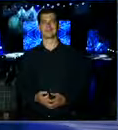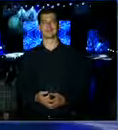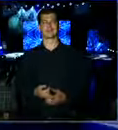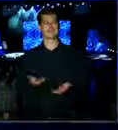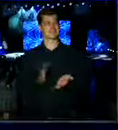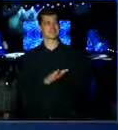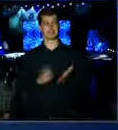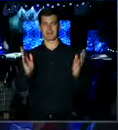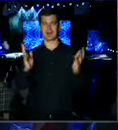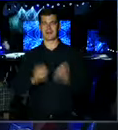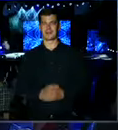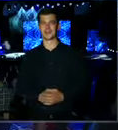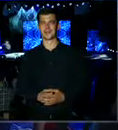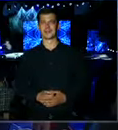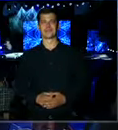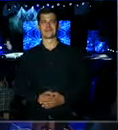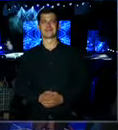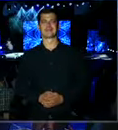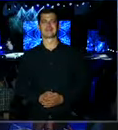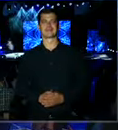Wielkie brawa.